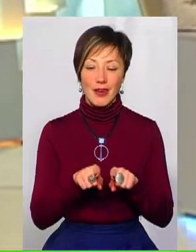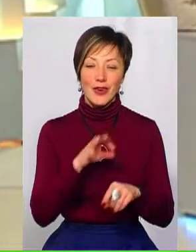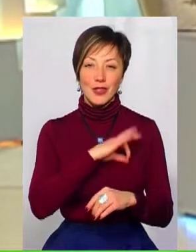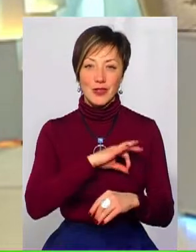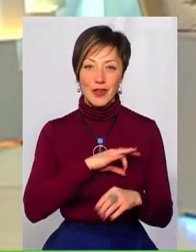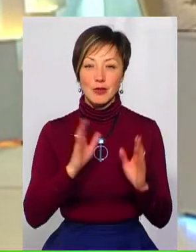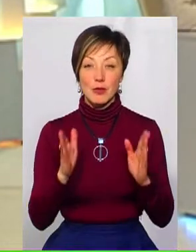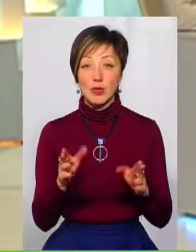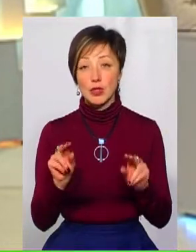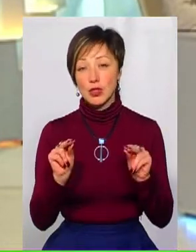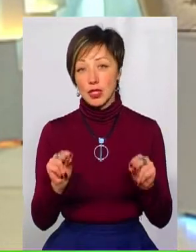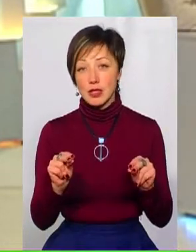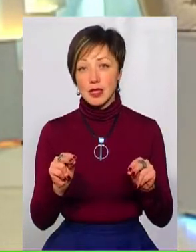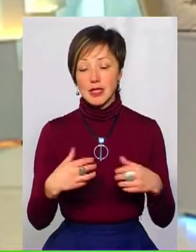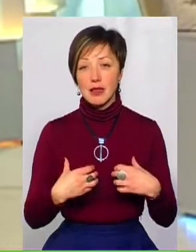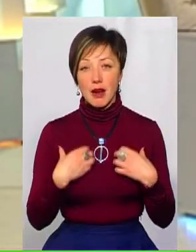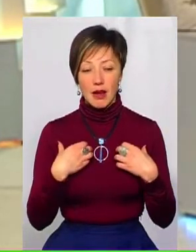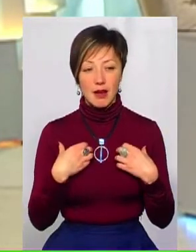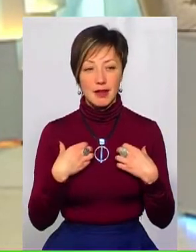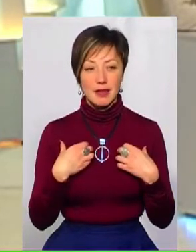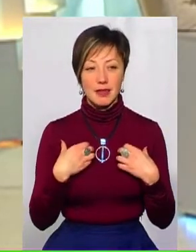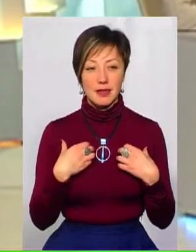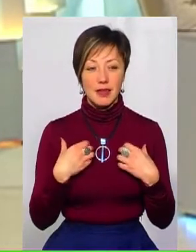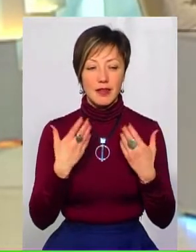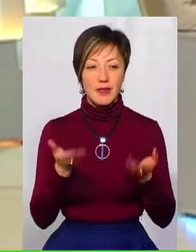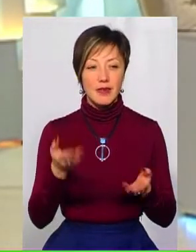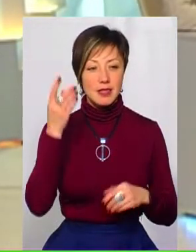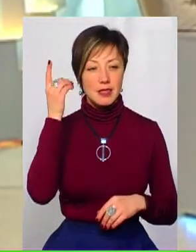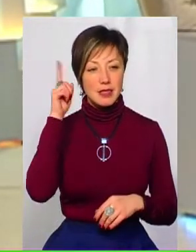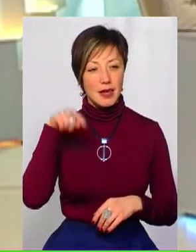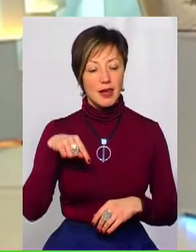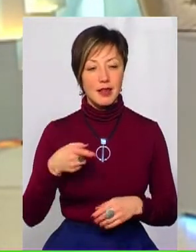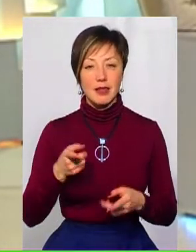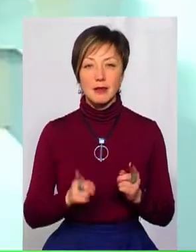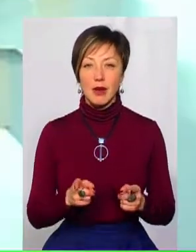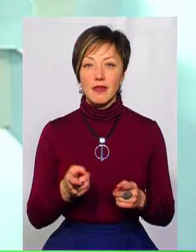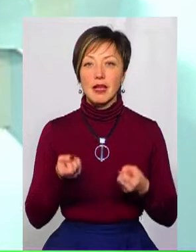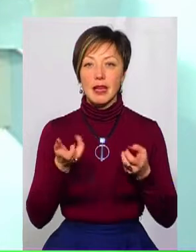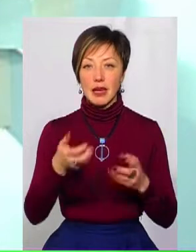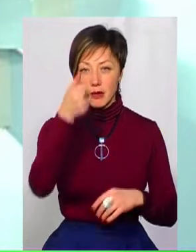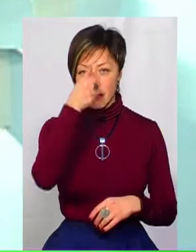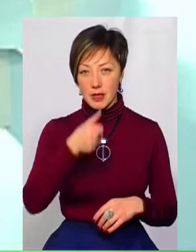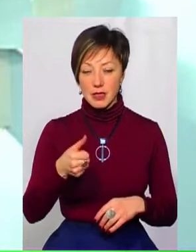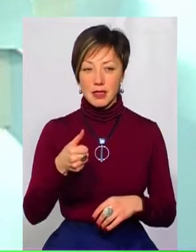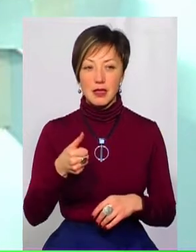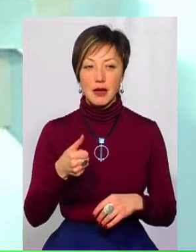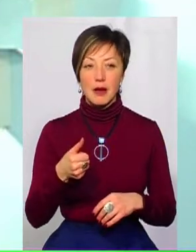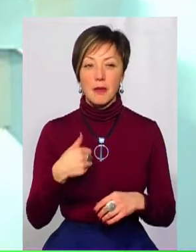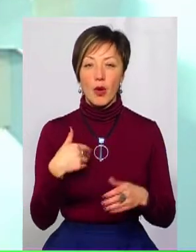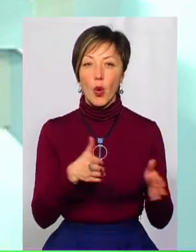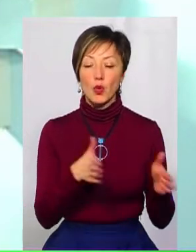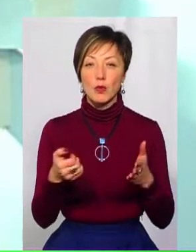Але, чесно, страх… Ви знаєте, насправді, вже кілька місяців ми готуємося до Євробачення,